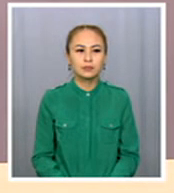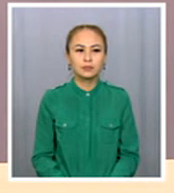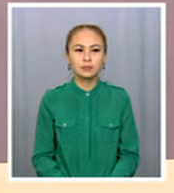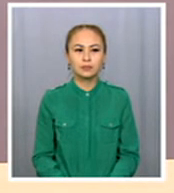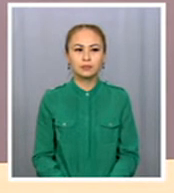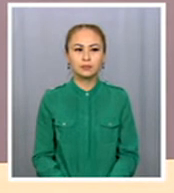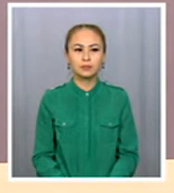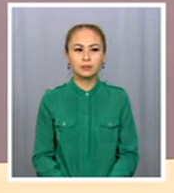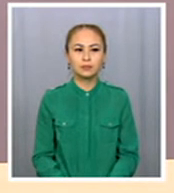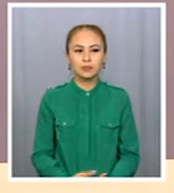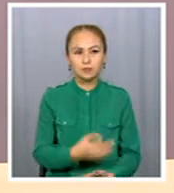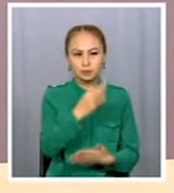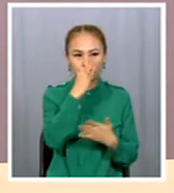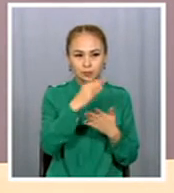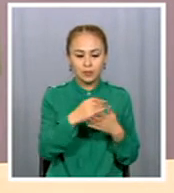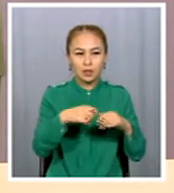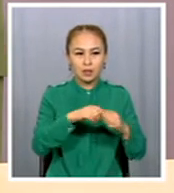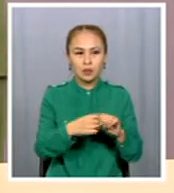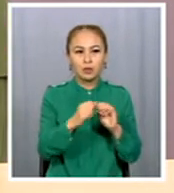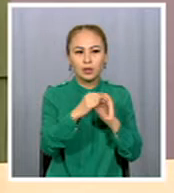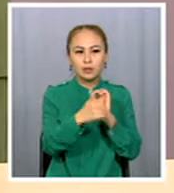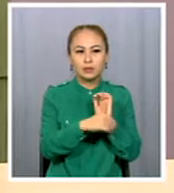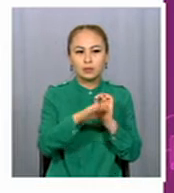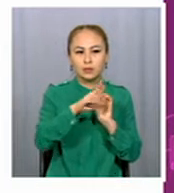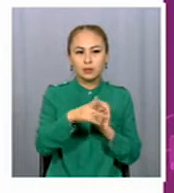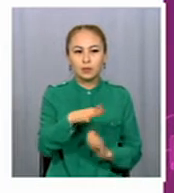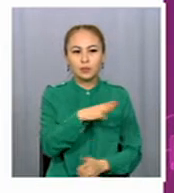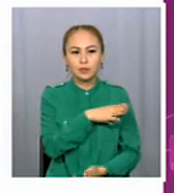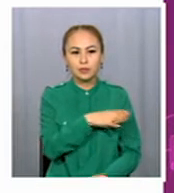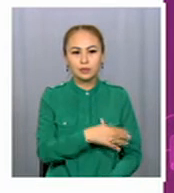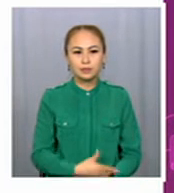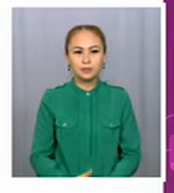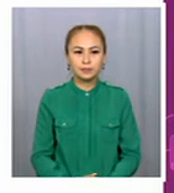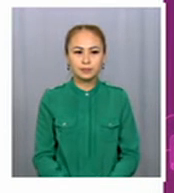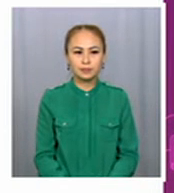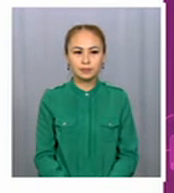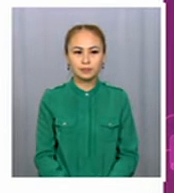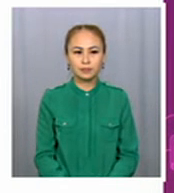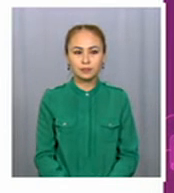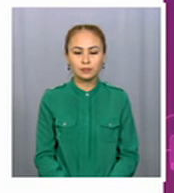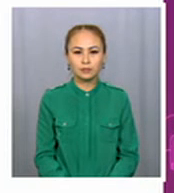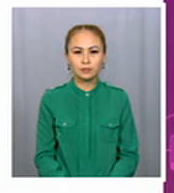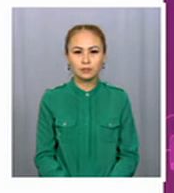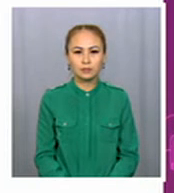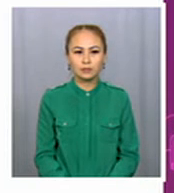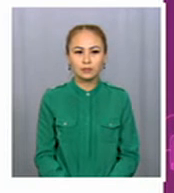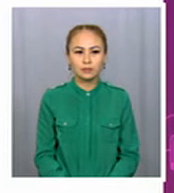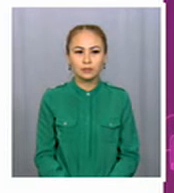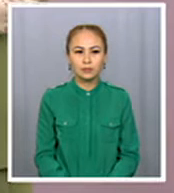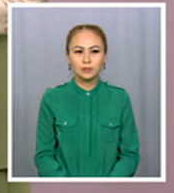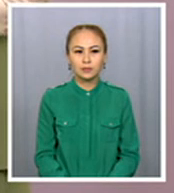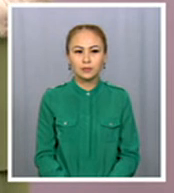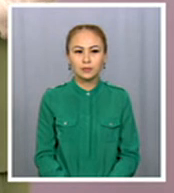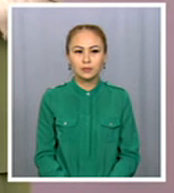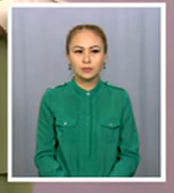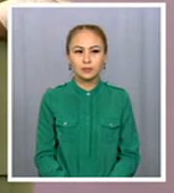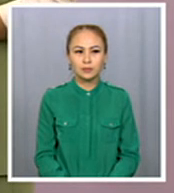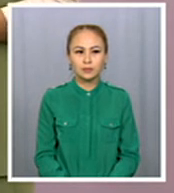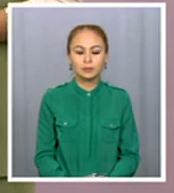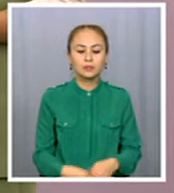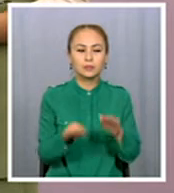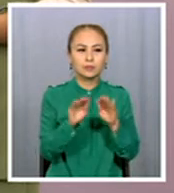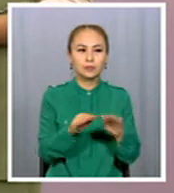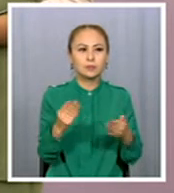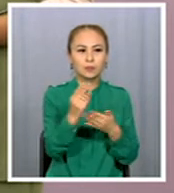аударайық. Жауабы әмиянда 16 теңге болды. Жарайсыңдар, келесі тапсырмаға назар аударайық. Балалар,